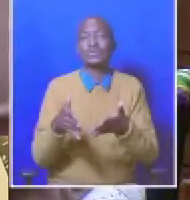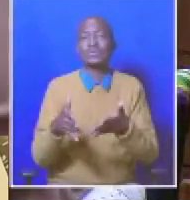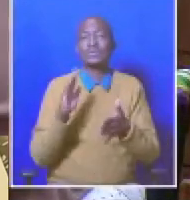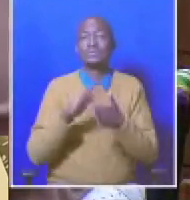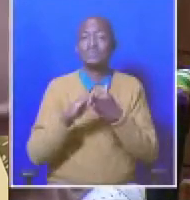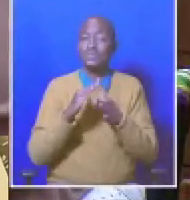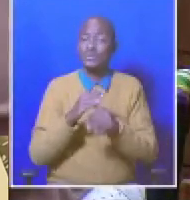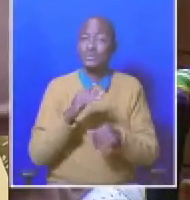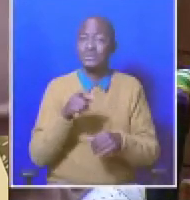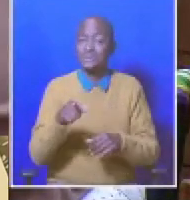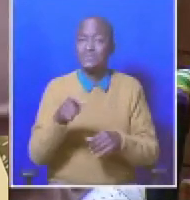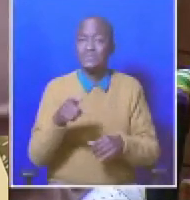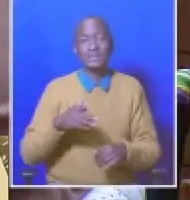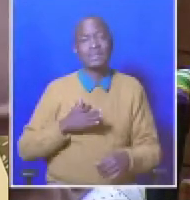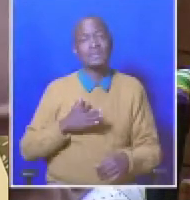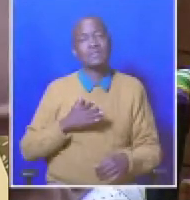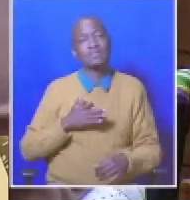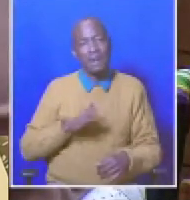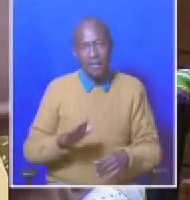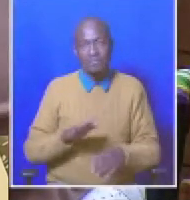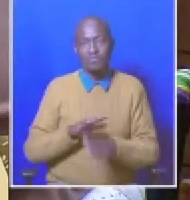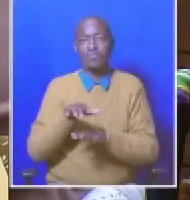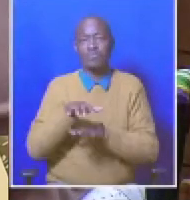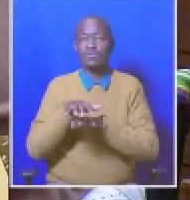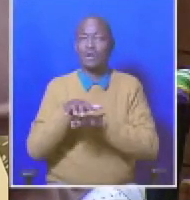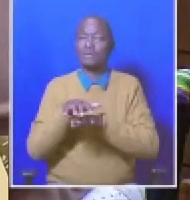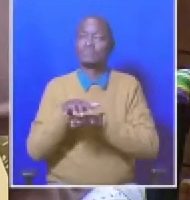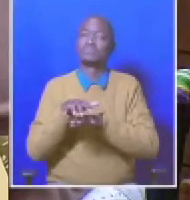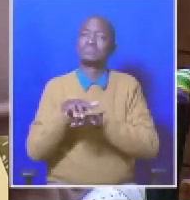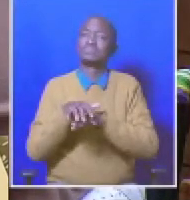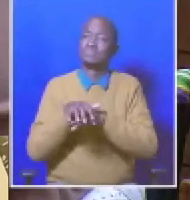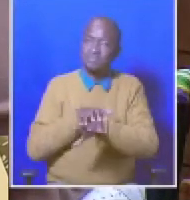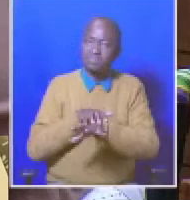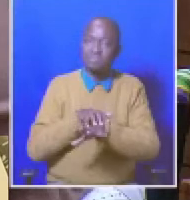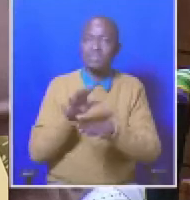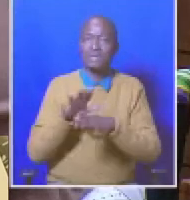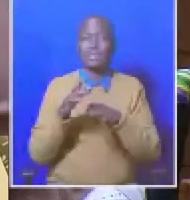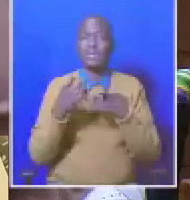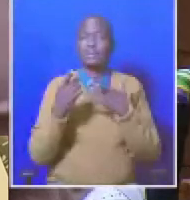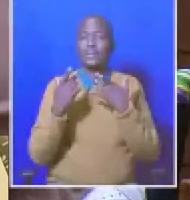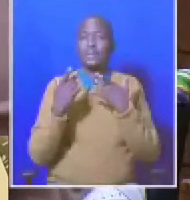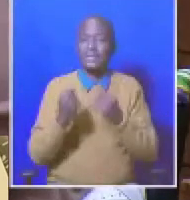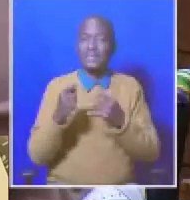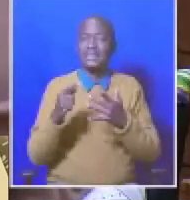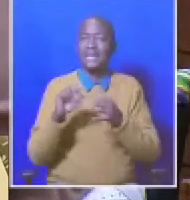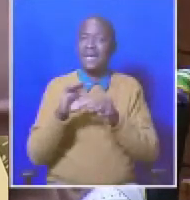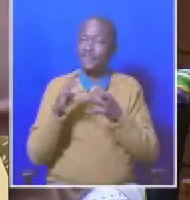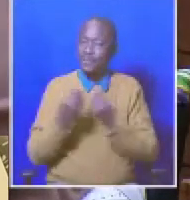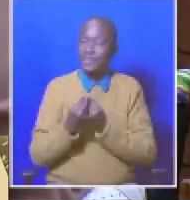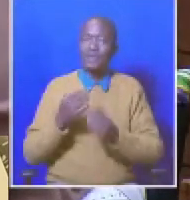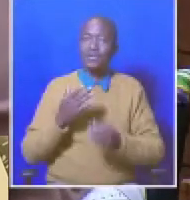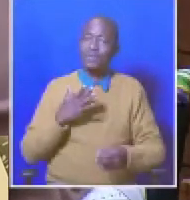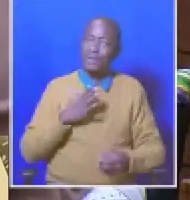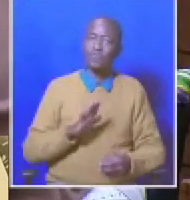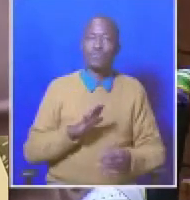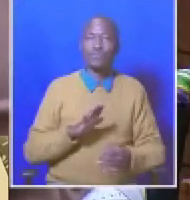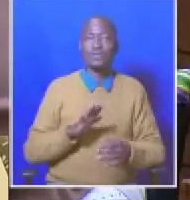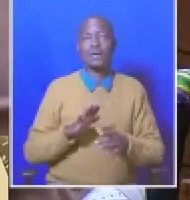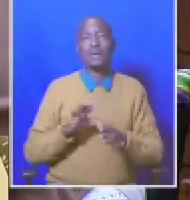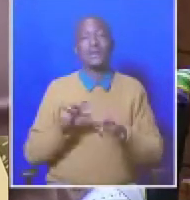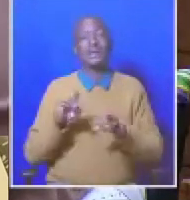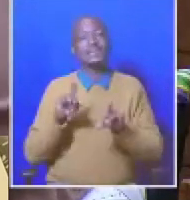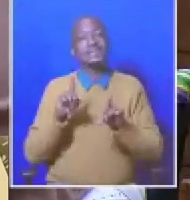phela bayathanda nabo ukuthi balime benze konke ngokufanele njengabantu bonke. Ingakumbi